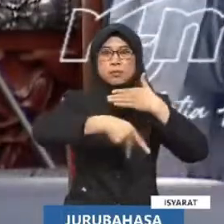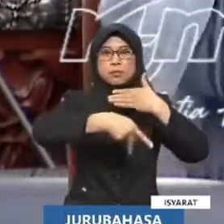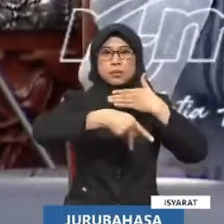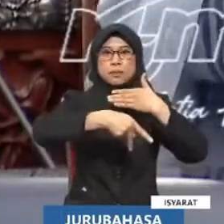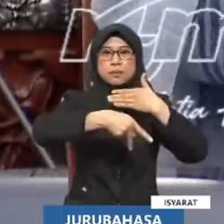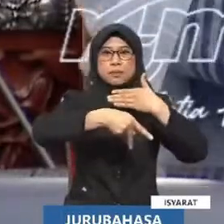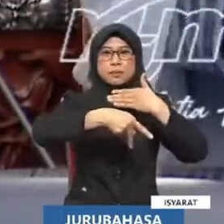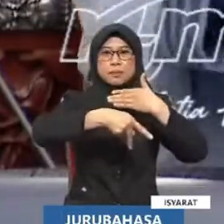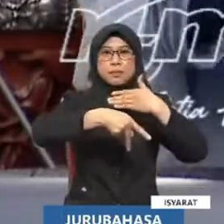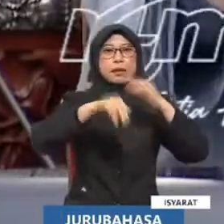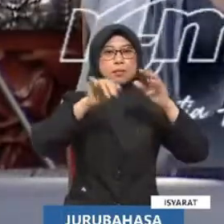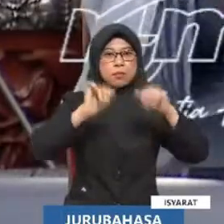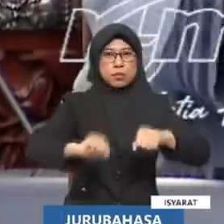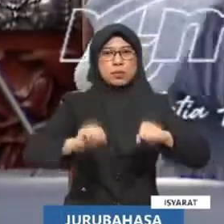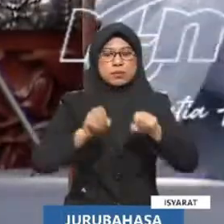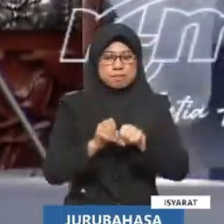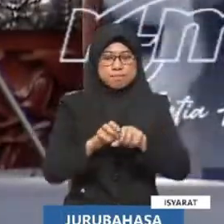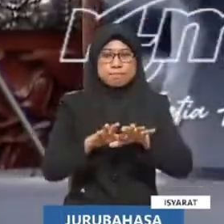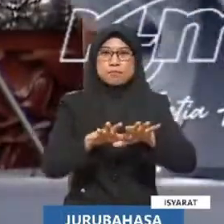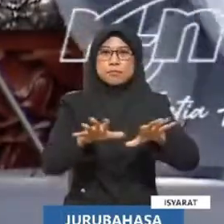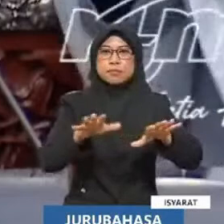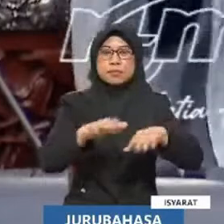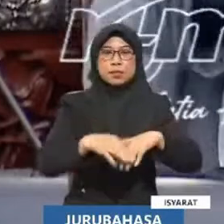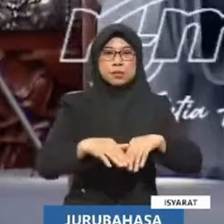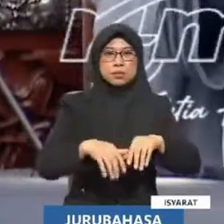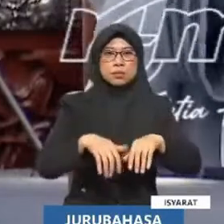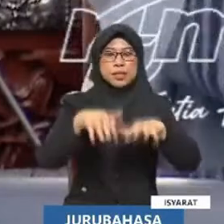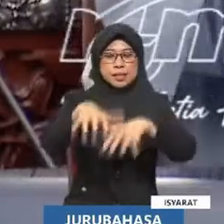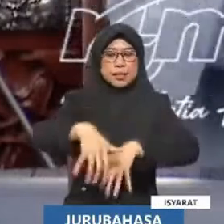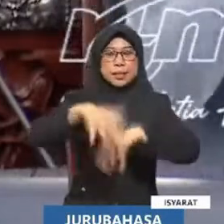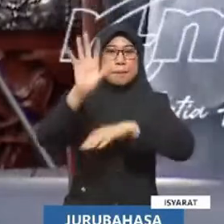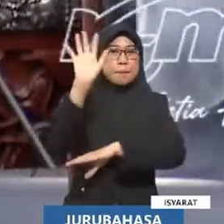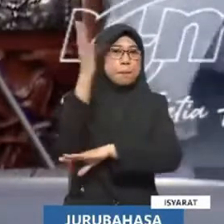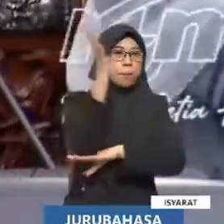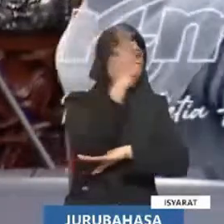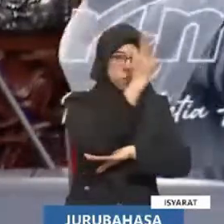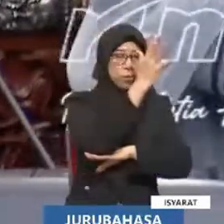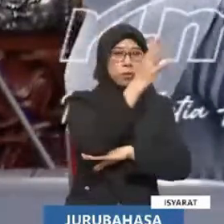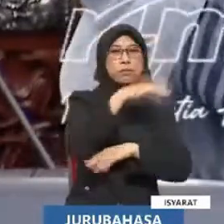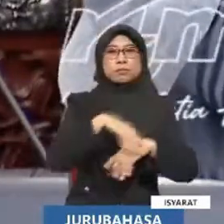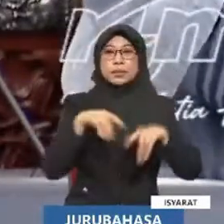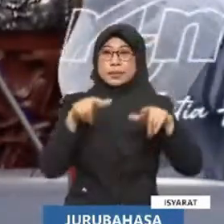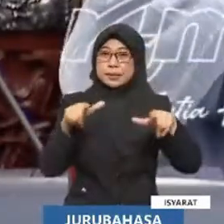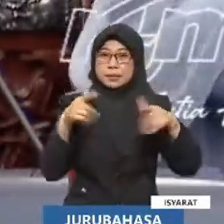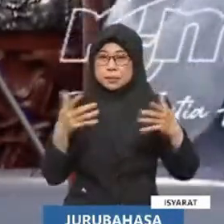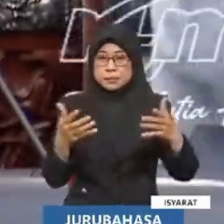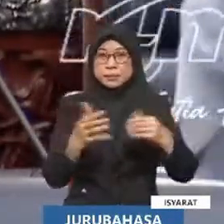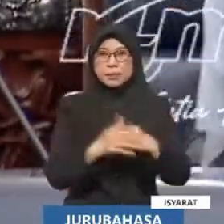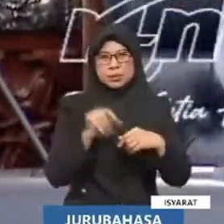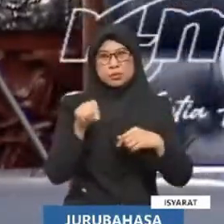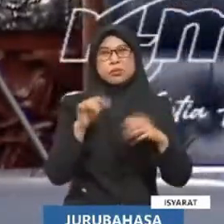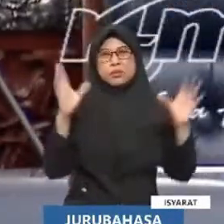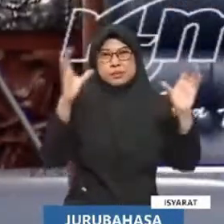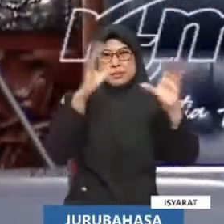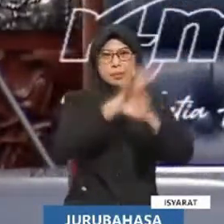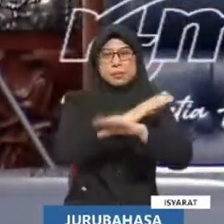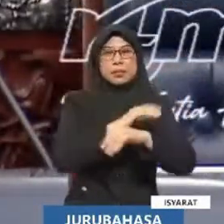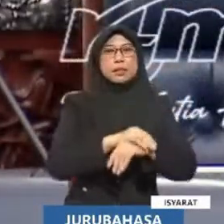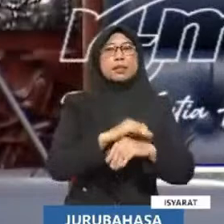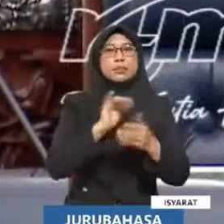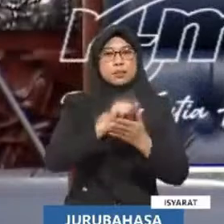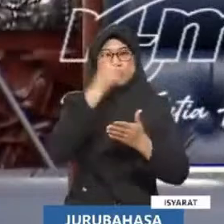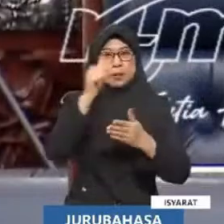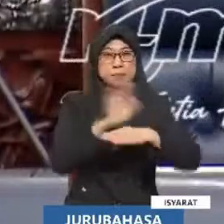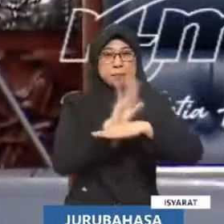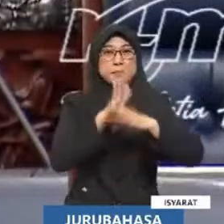puluhan dapat cukup kembangkan dari segi menanam pokok dan sebagainya Jadi itulah membuat calon sabaran pada kita maka industri player